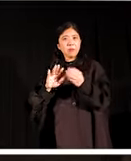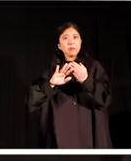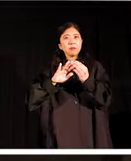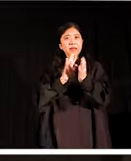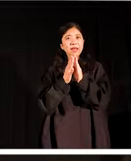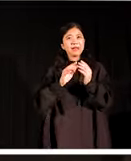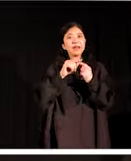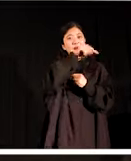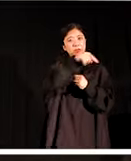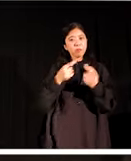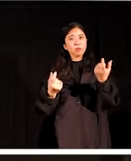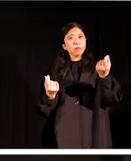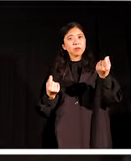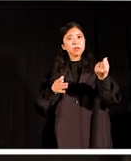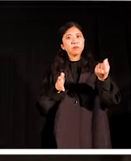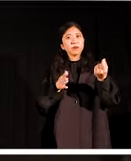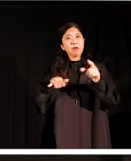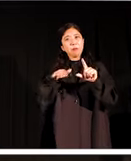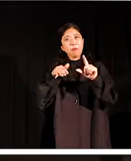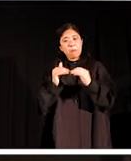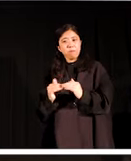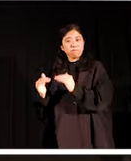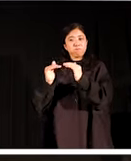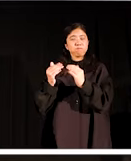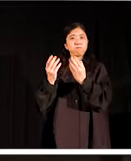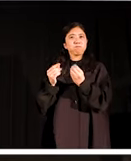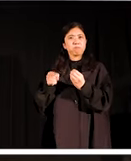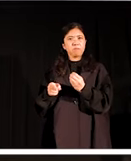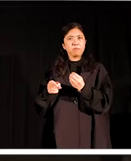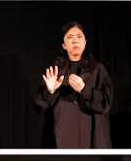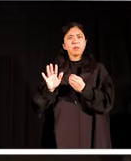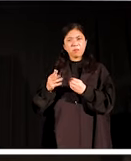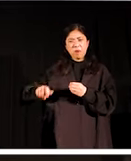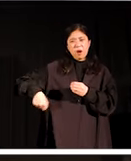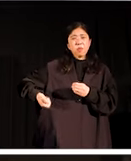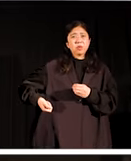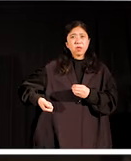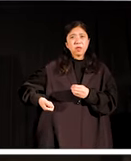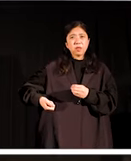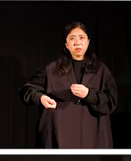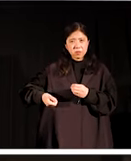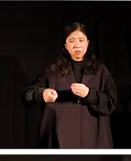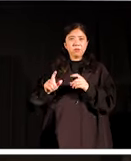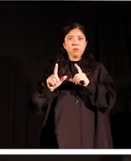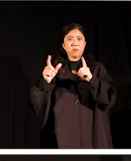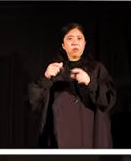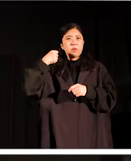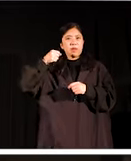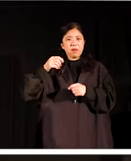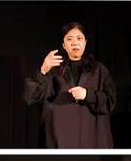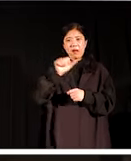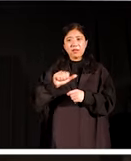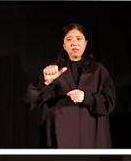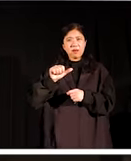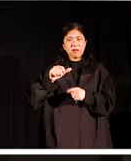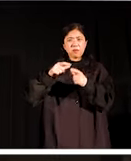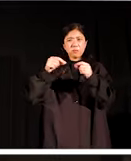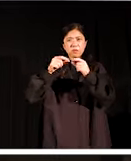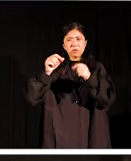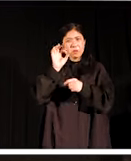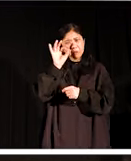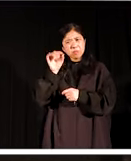ぐらいにあの良くなっていました一方カンボジアですとか周りのこの東南アジアの国々を見てみると